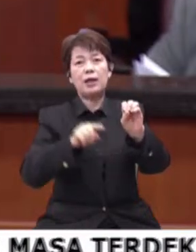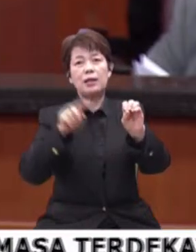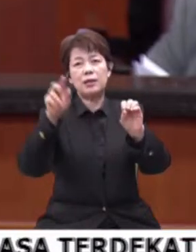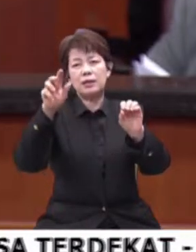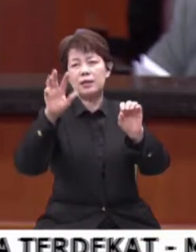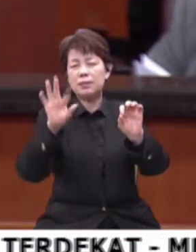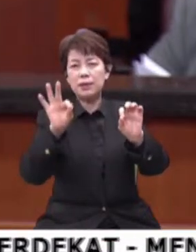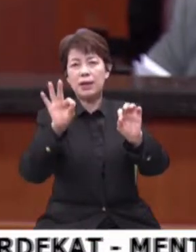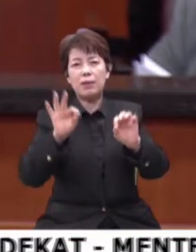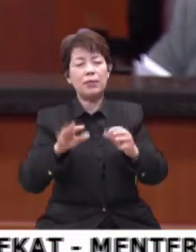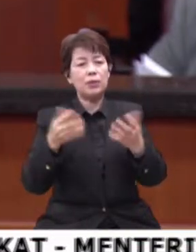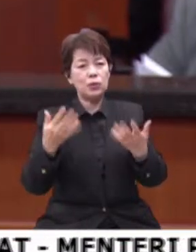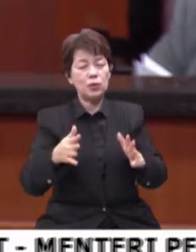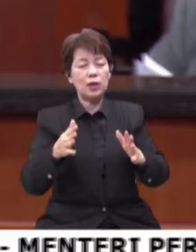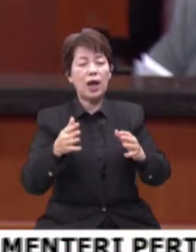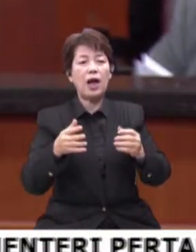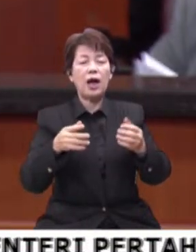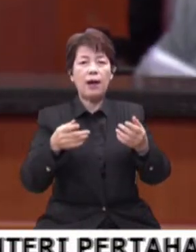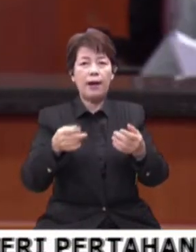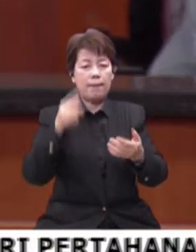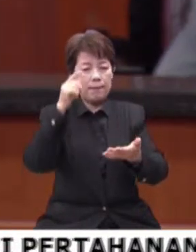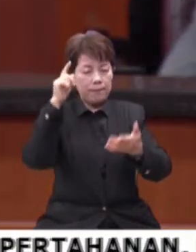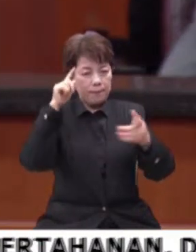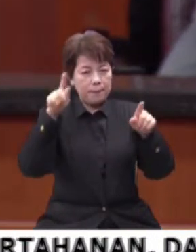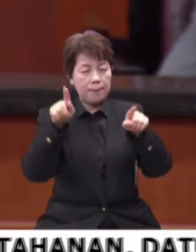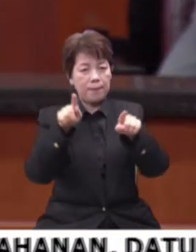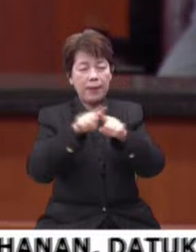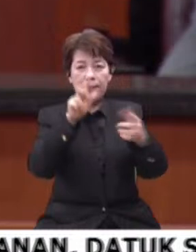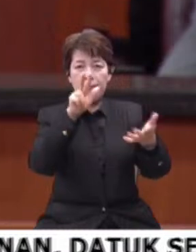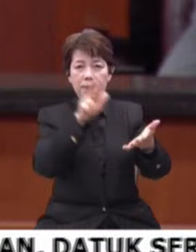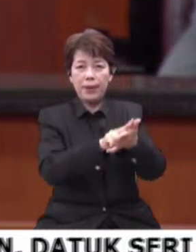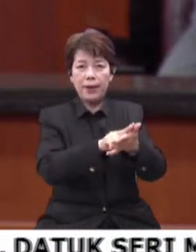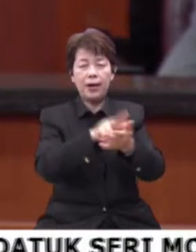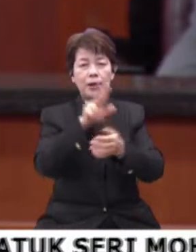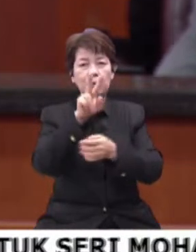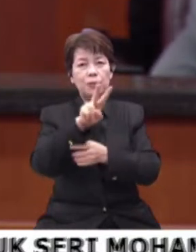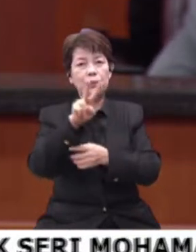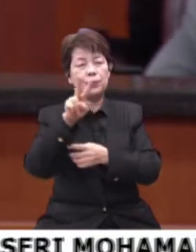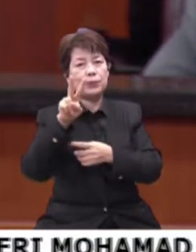pada 29 hari bulan November 2022